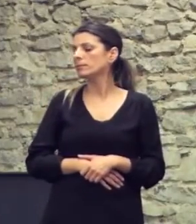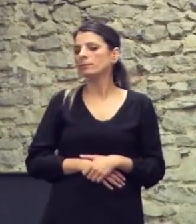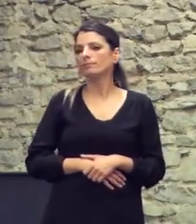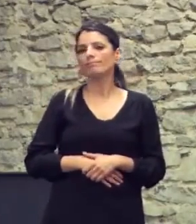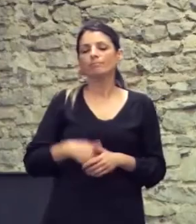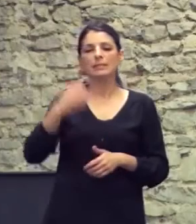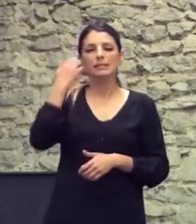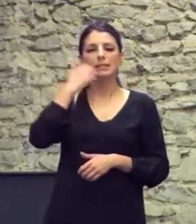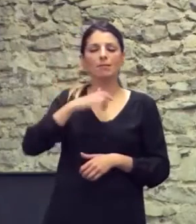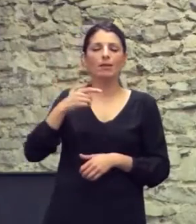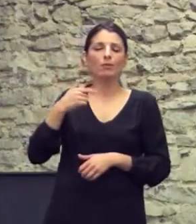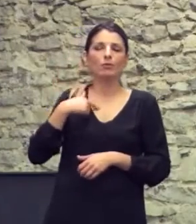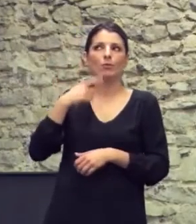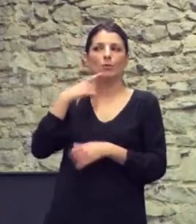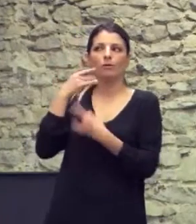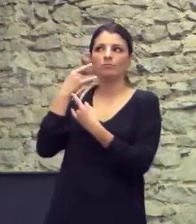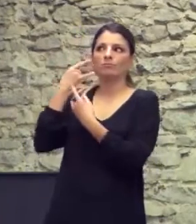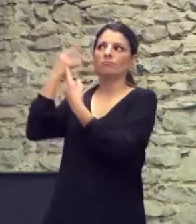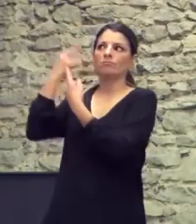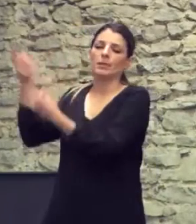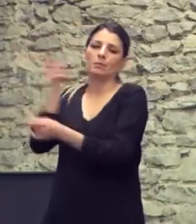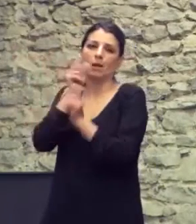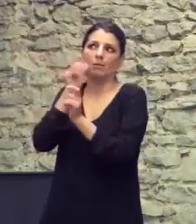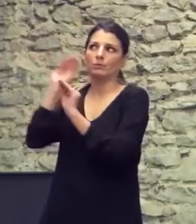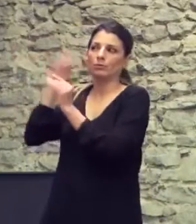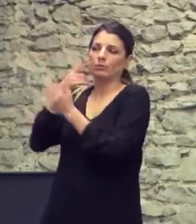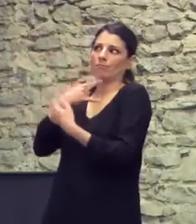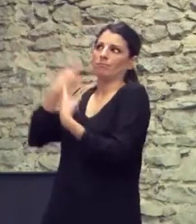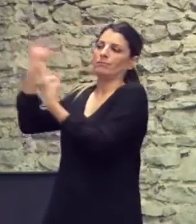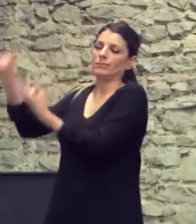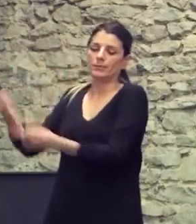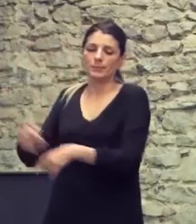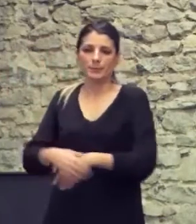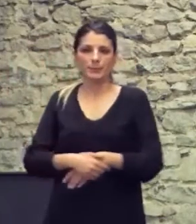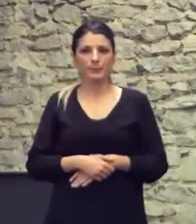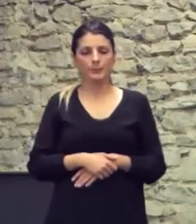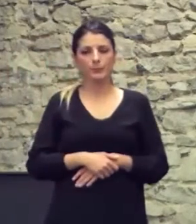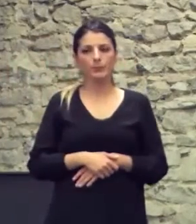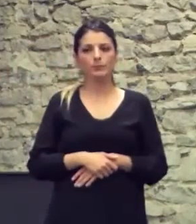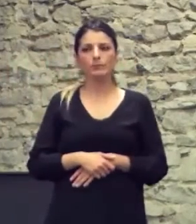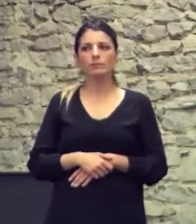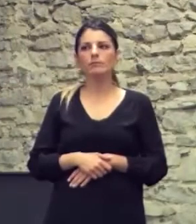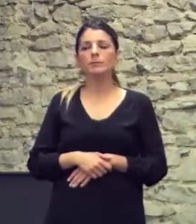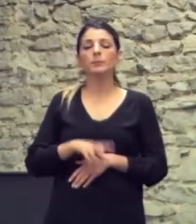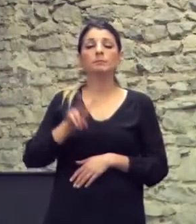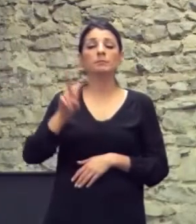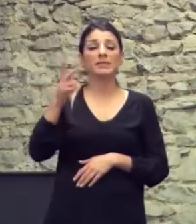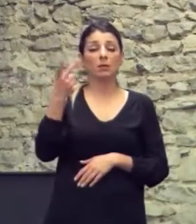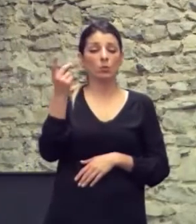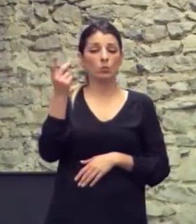honen hitzak. Bigarren galdera edo bigarren planteamendua izango litzake